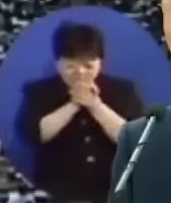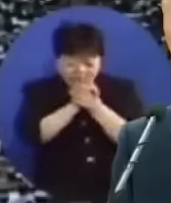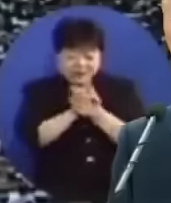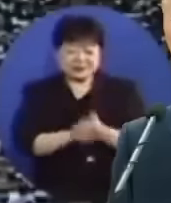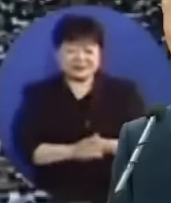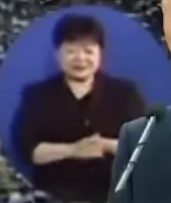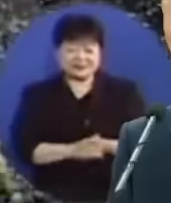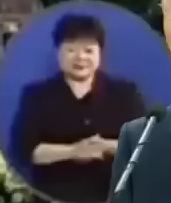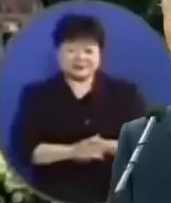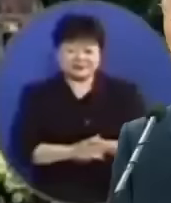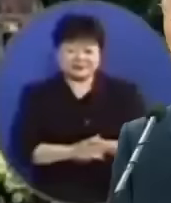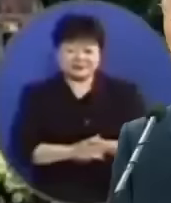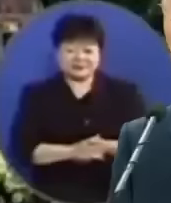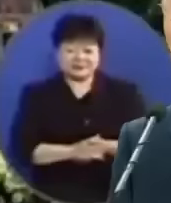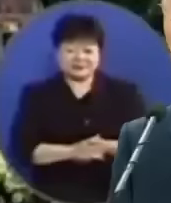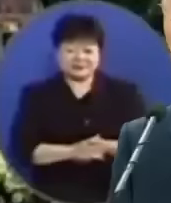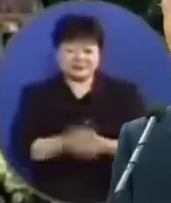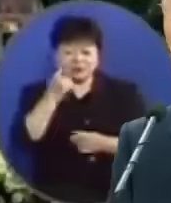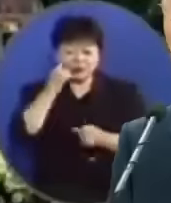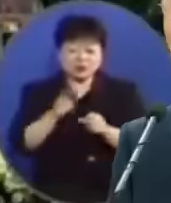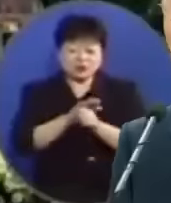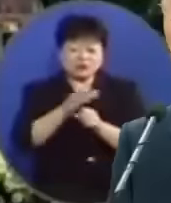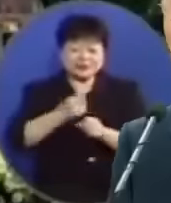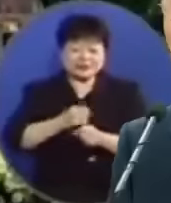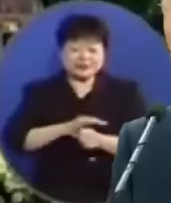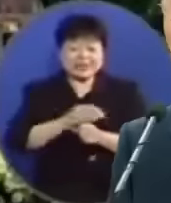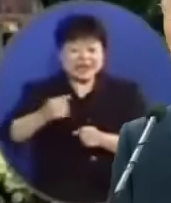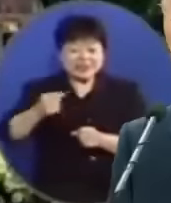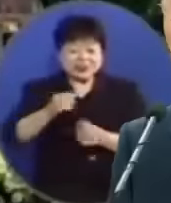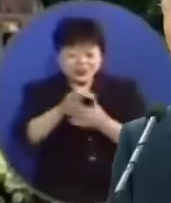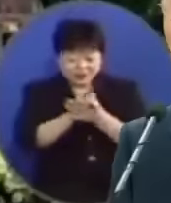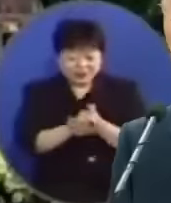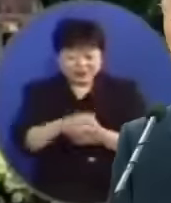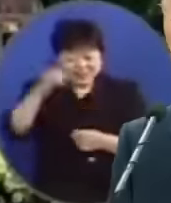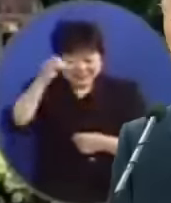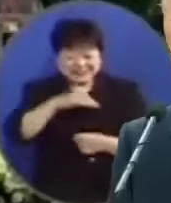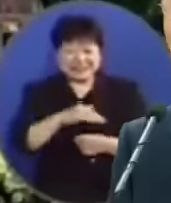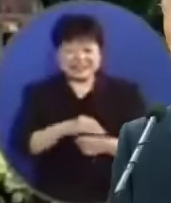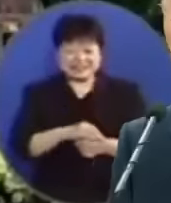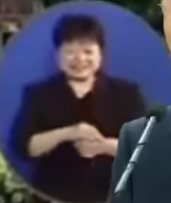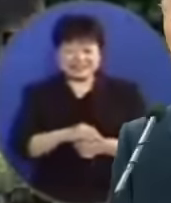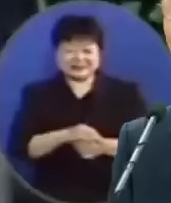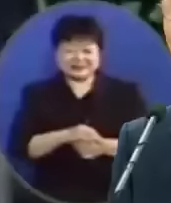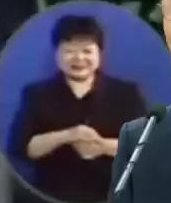말은 우리가 동정과 사랑을 가지고 기도하는 것입니다. 그냥 지나가는